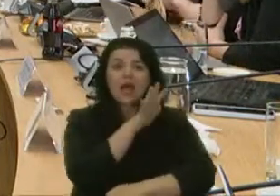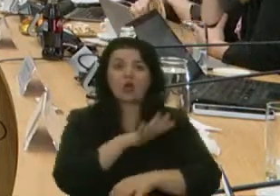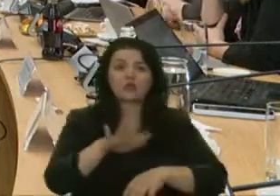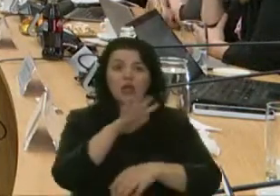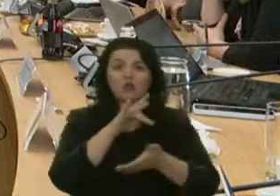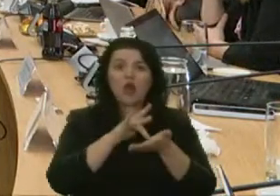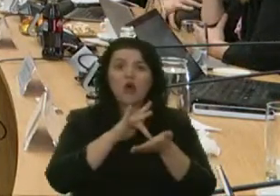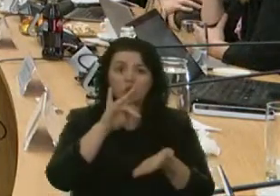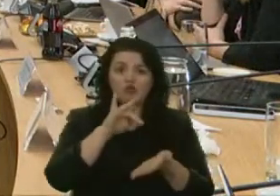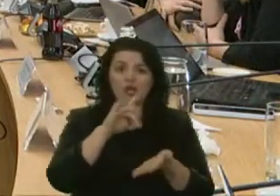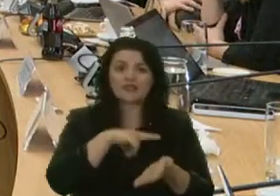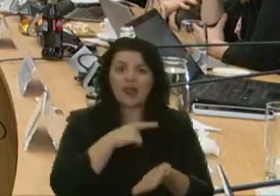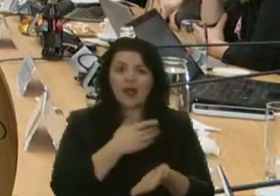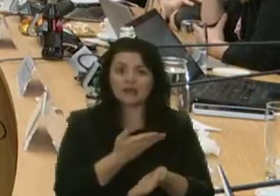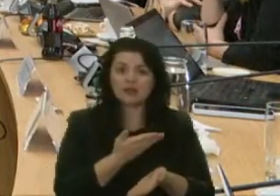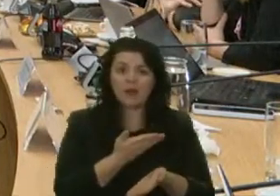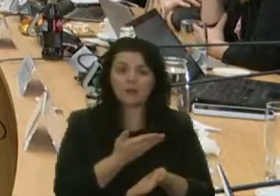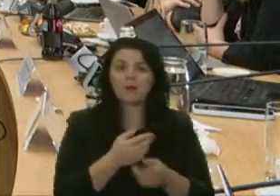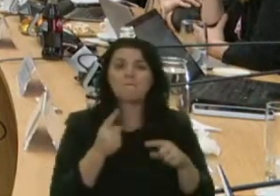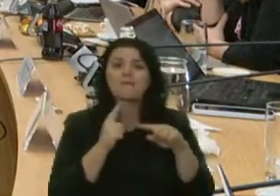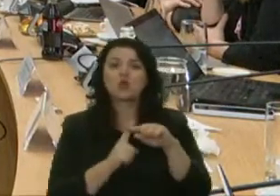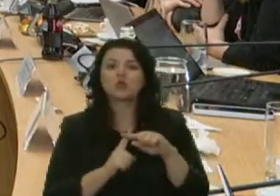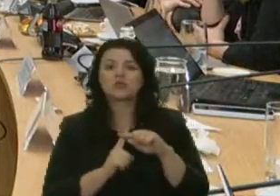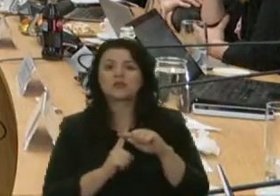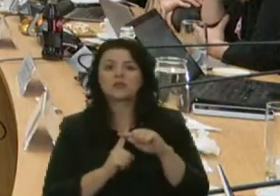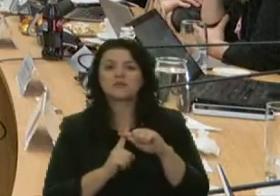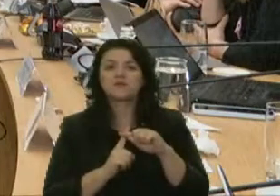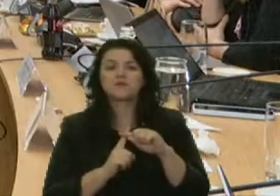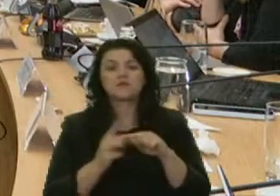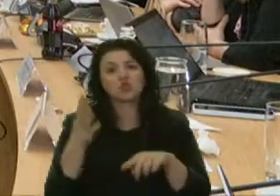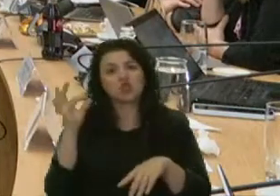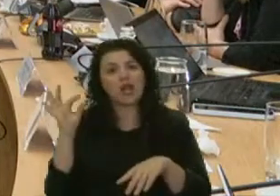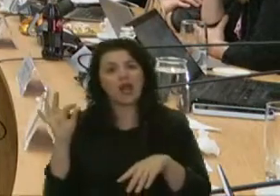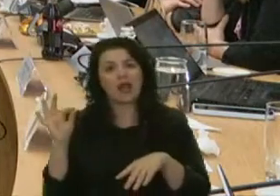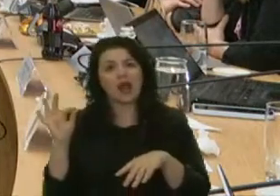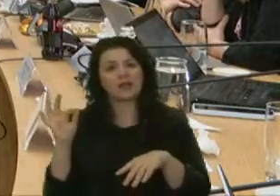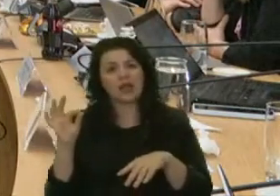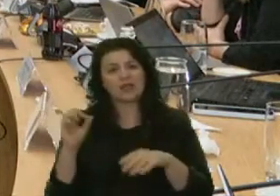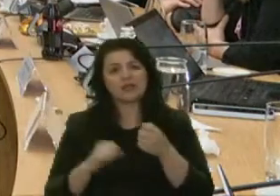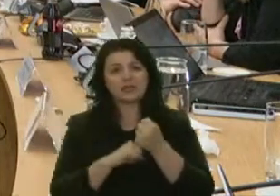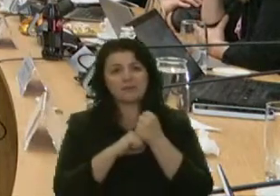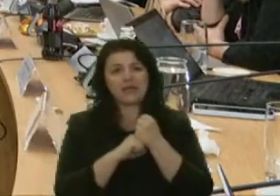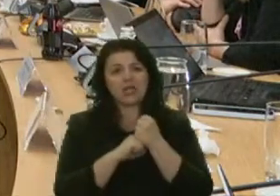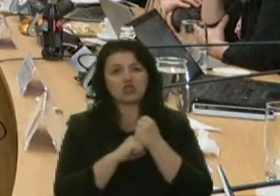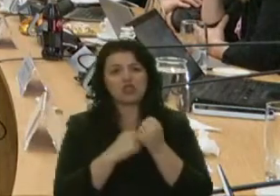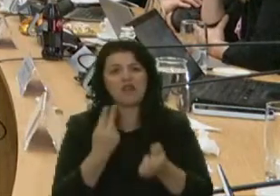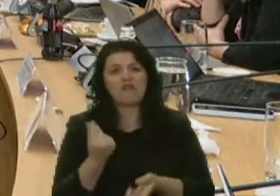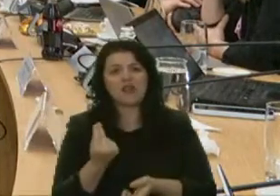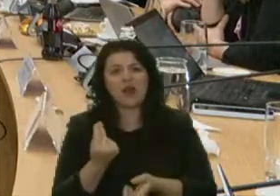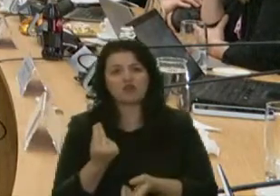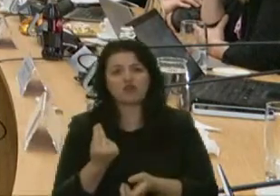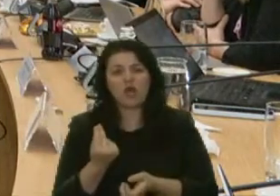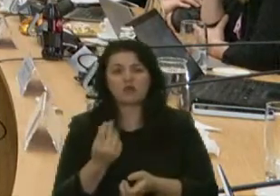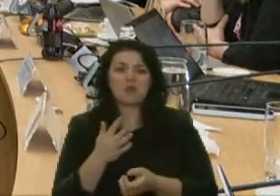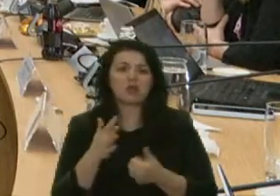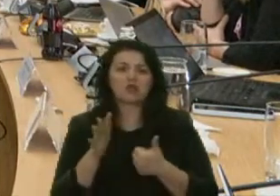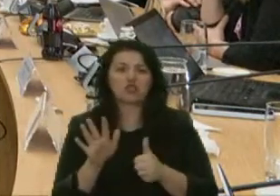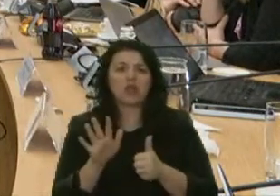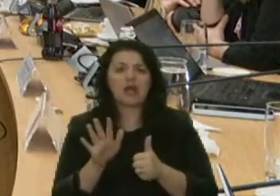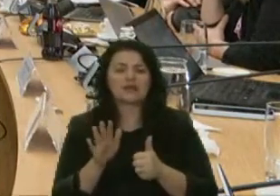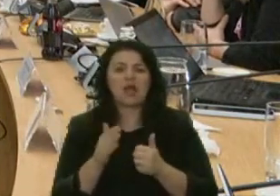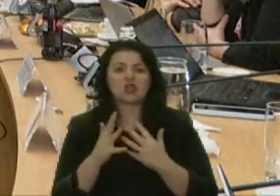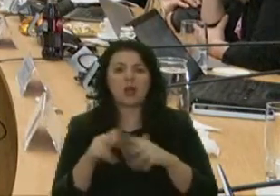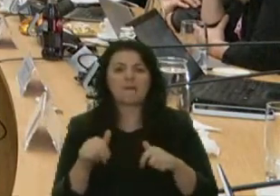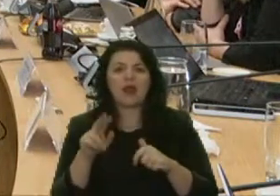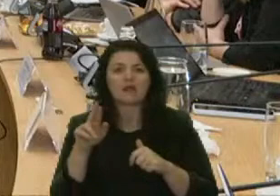urgență de la Cluj plus celelalte forme de sprijin financiar nu numai cele 60 de milioane de euro care le